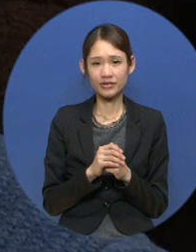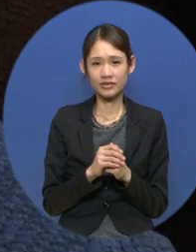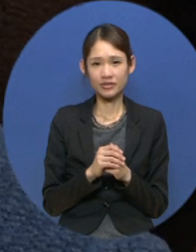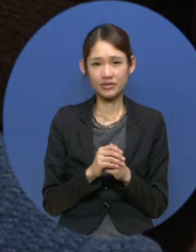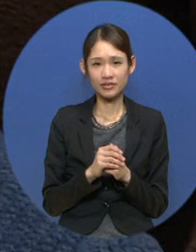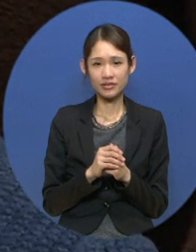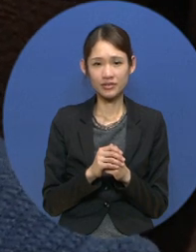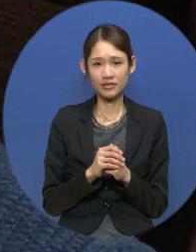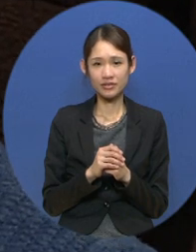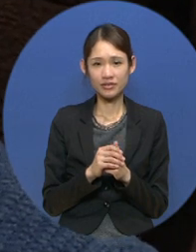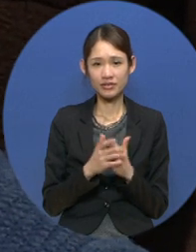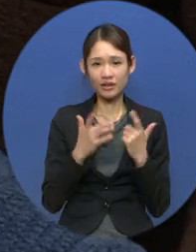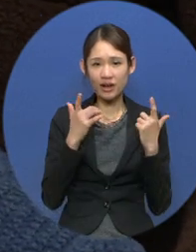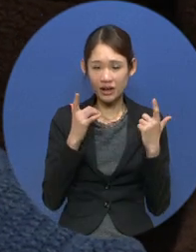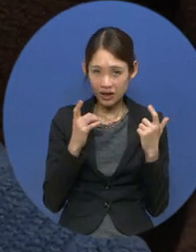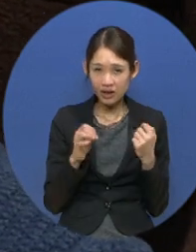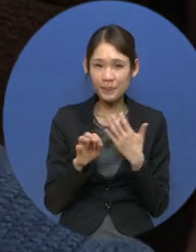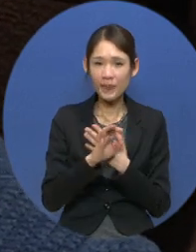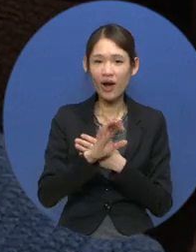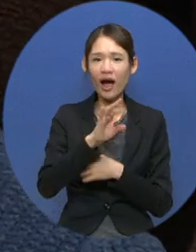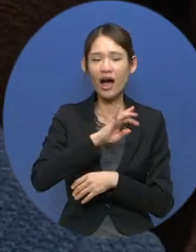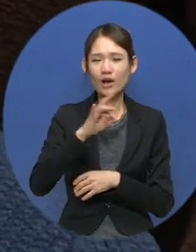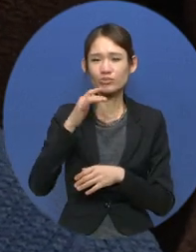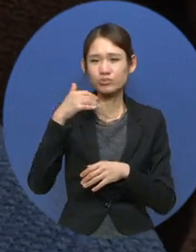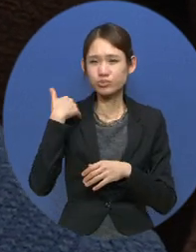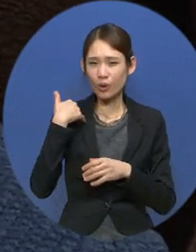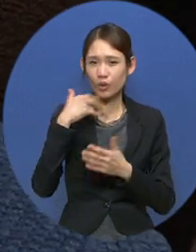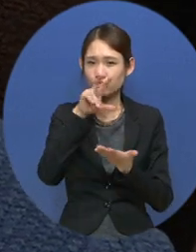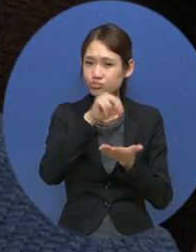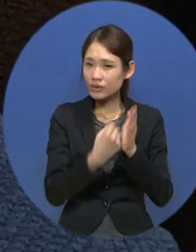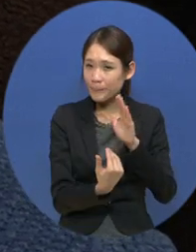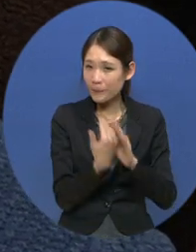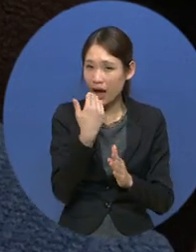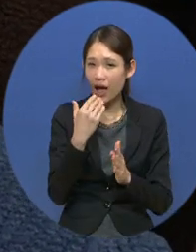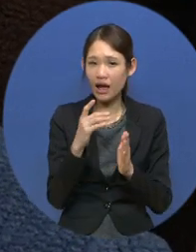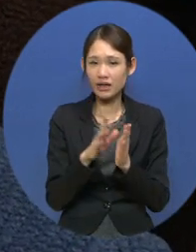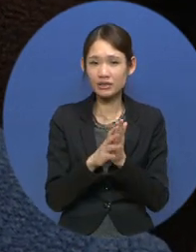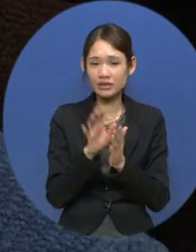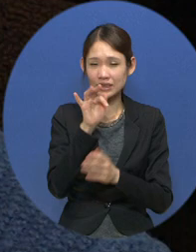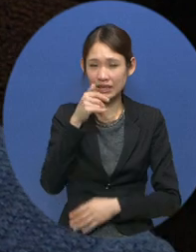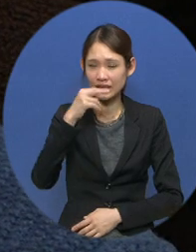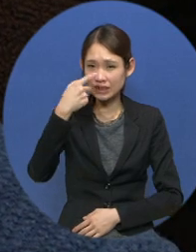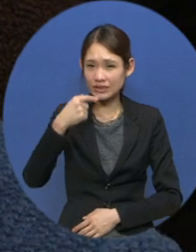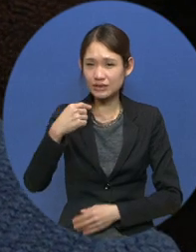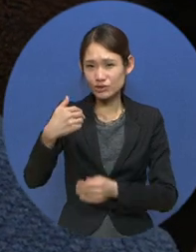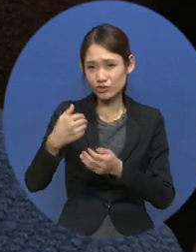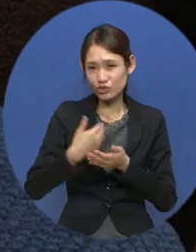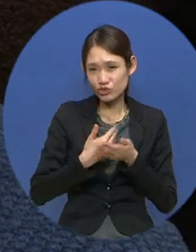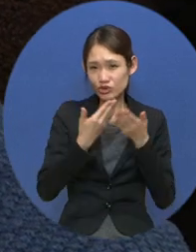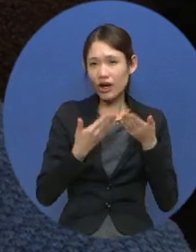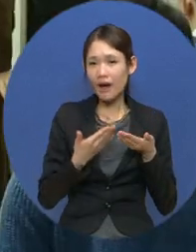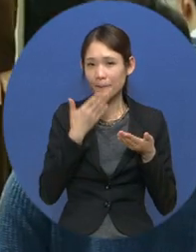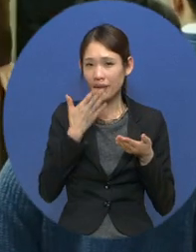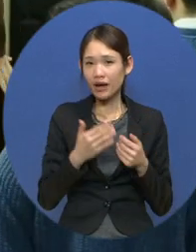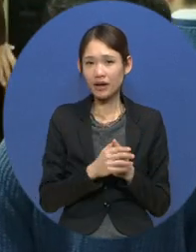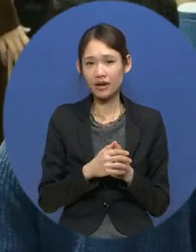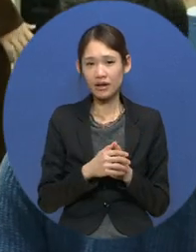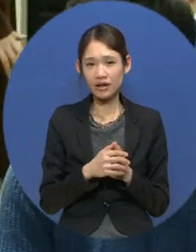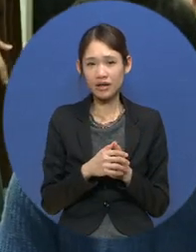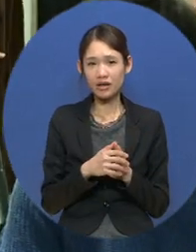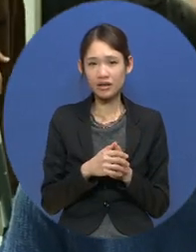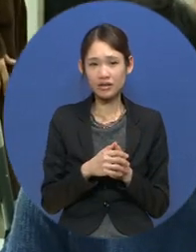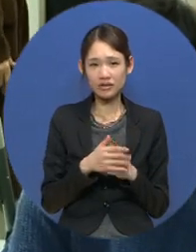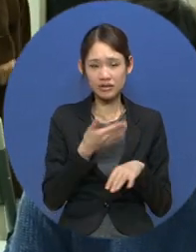그러면 가끔 모르는 문제가 있을 때. 행태도 좀 줄 수 있잖아. 일리 해놓고